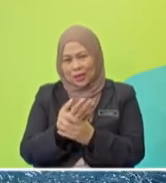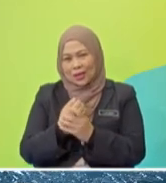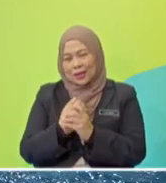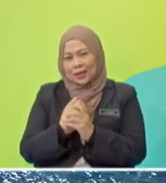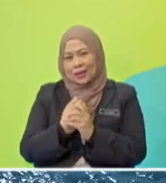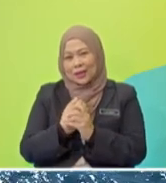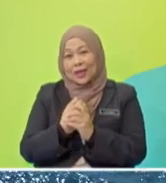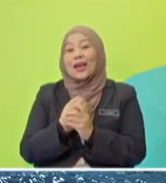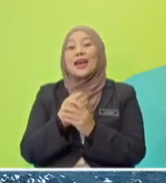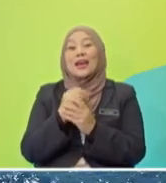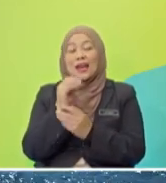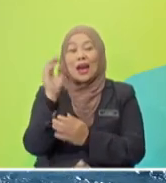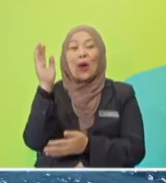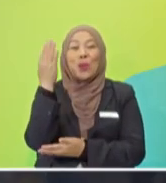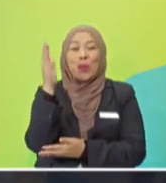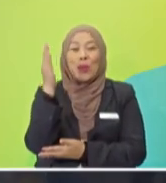pokok itu